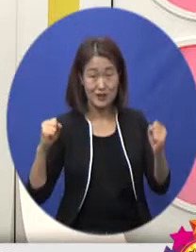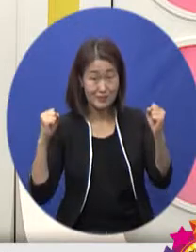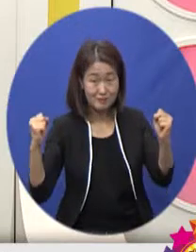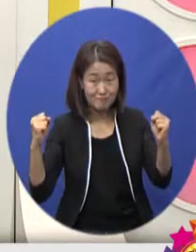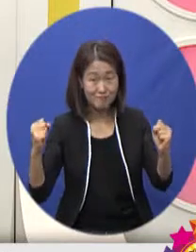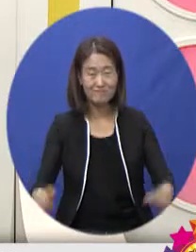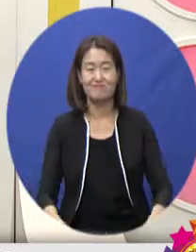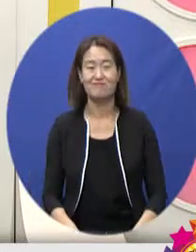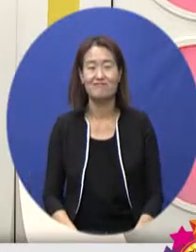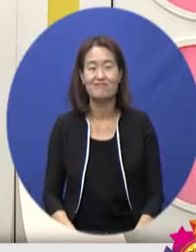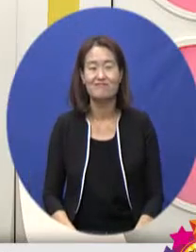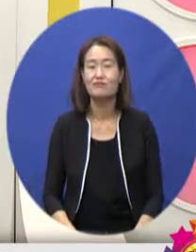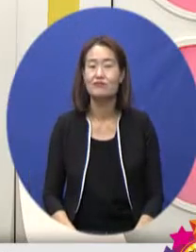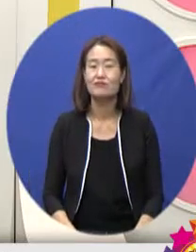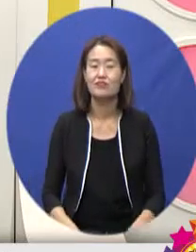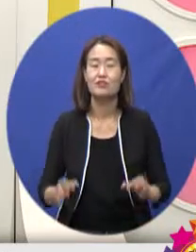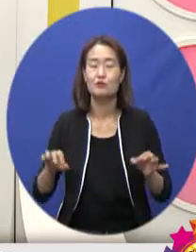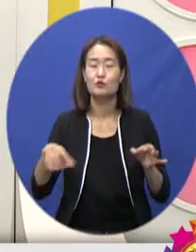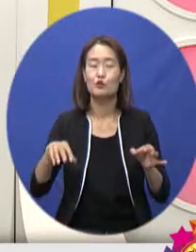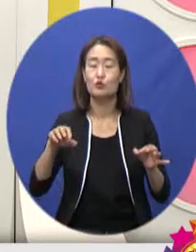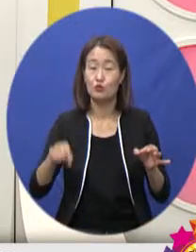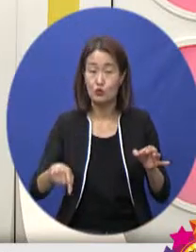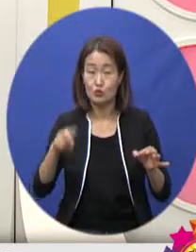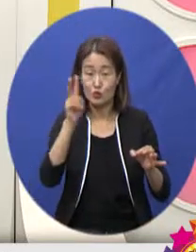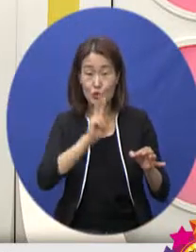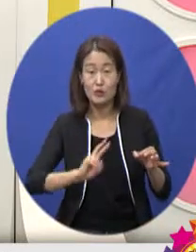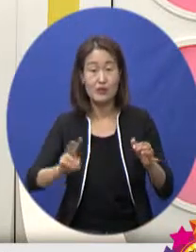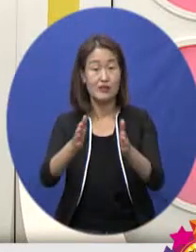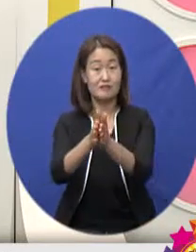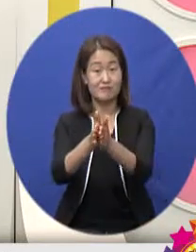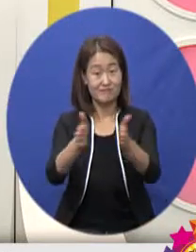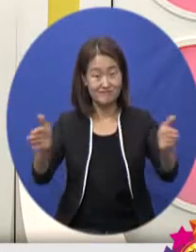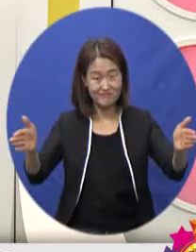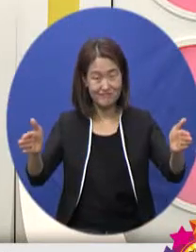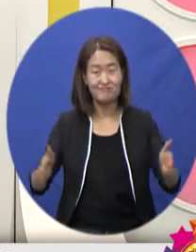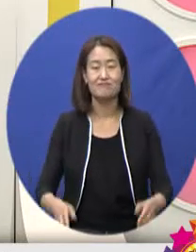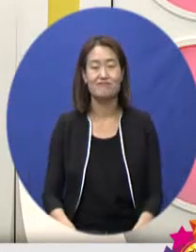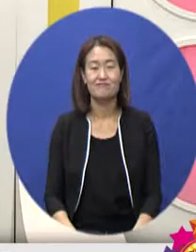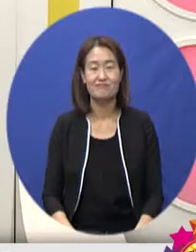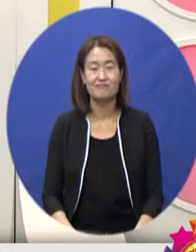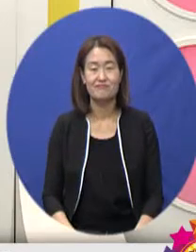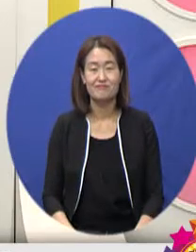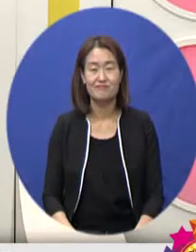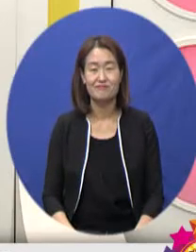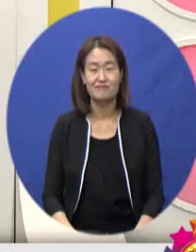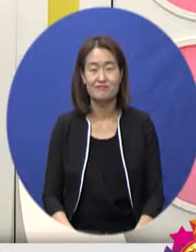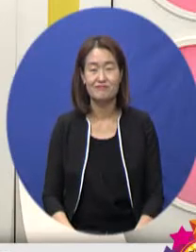갑니다. 네. 네. 네. 김정우 씨가 불러주십니다. 이왼수야.